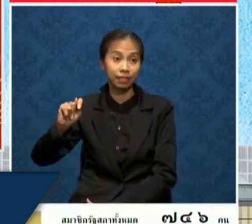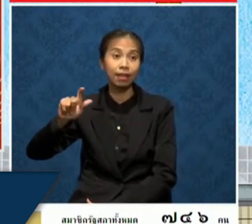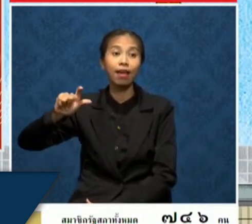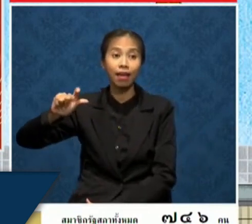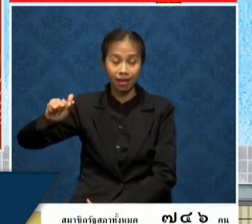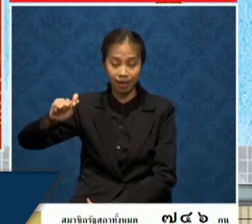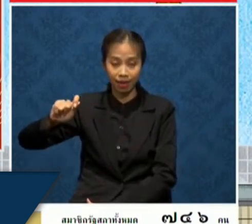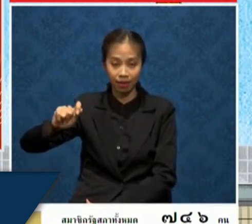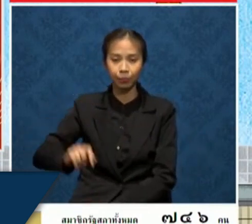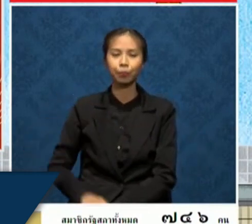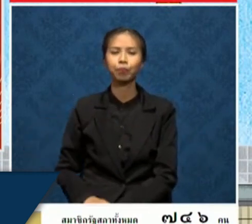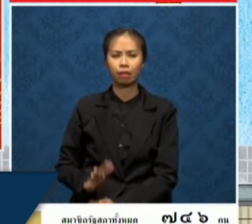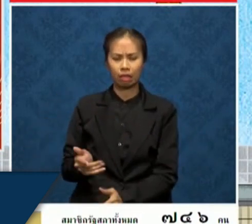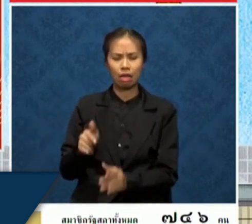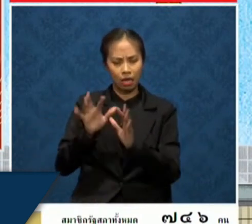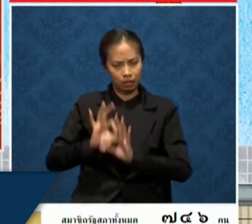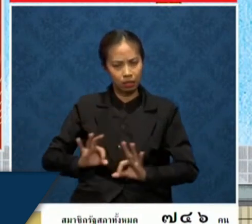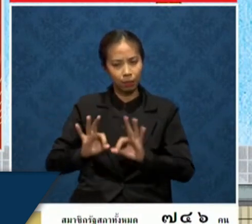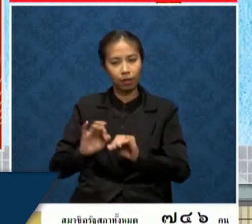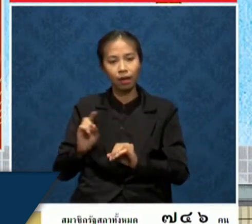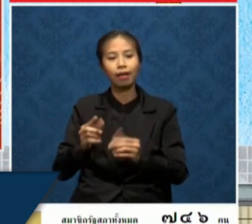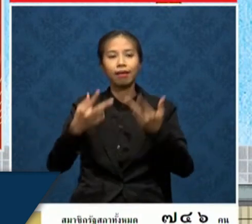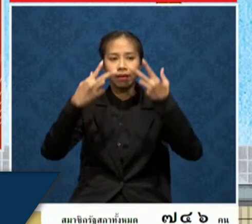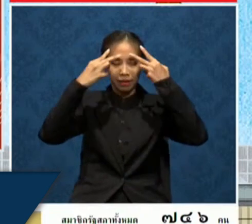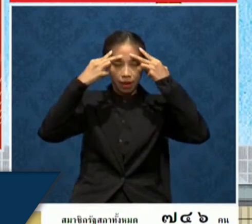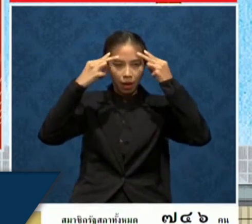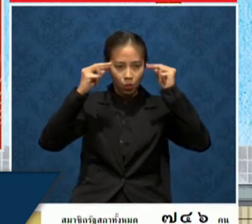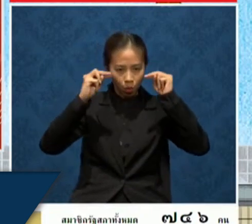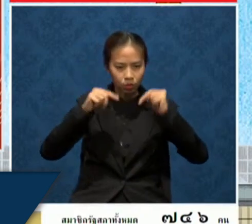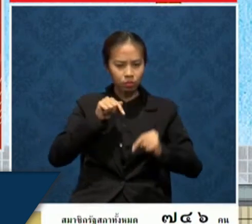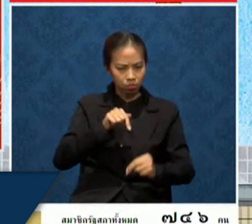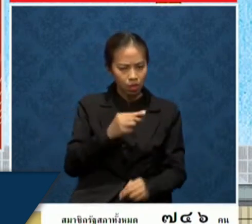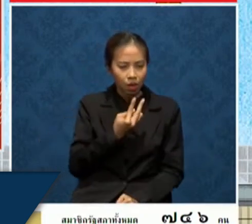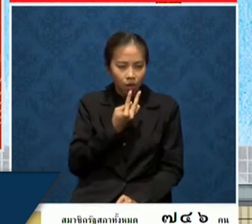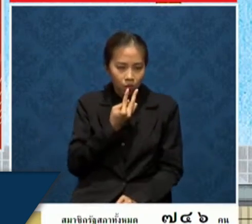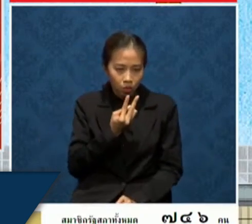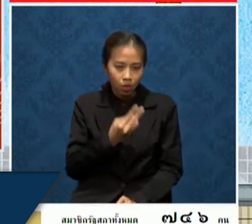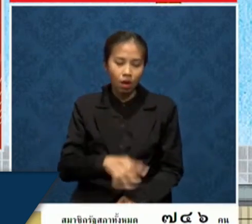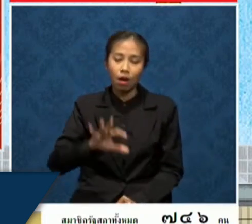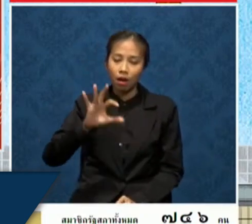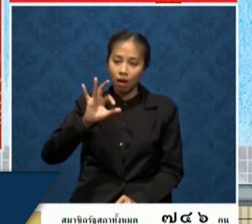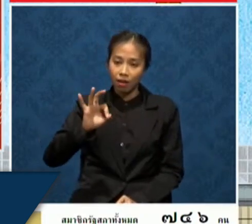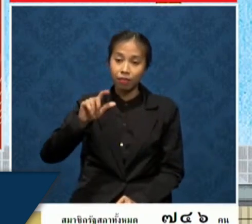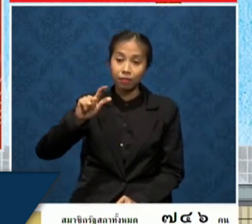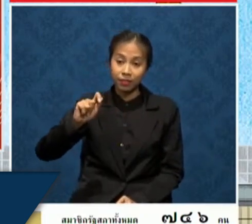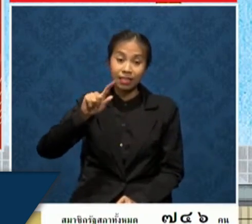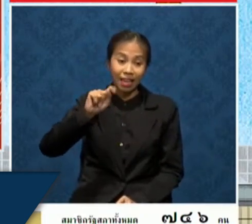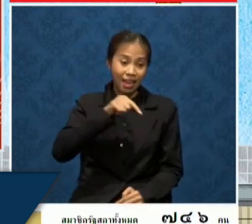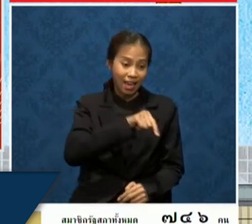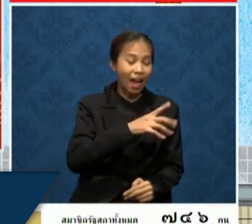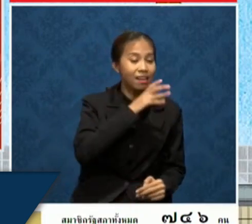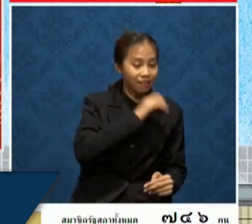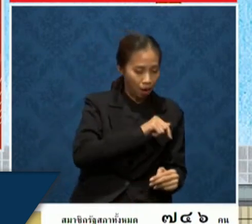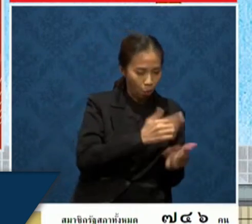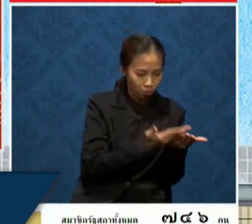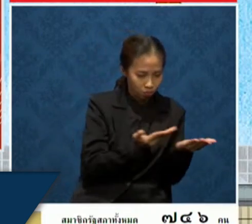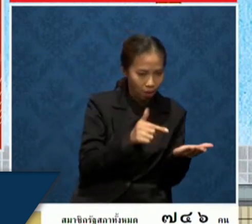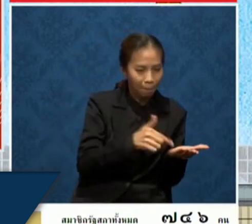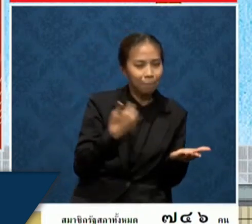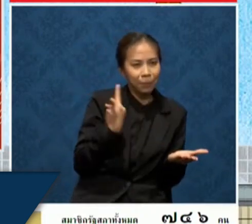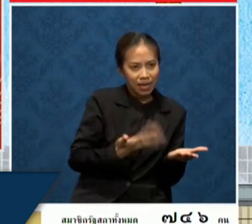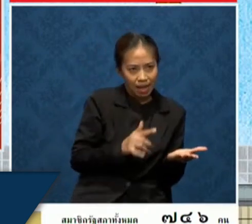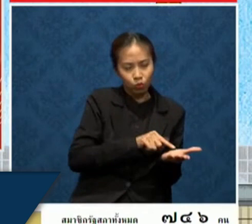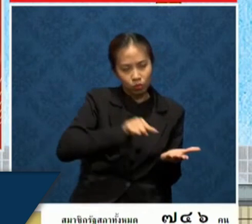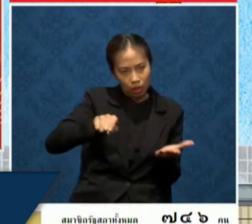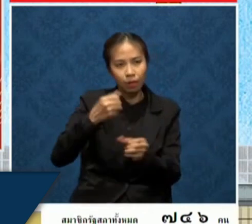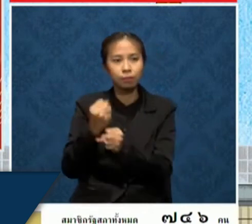ไม่น้อยกว่าการเจรจา FTA ใหม่คือท่านนายกต้องให้ความสำคัญกับการใช้ FTA ที่มีอยู่แล้วให้เกิดประโยชน์เต็มที่ขออนุญาตใช้ภาษา